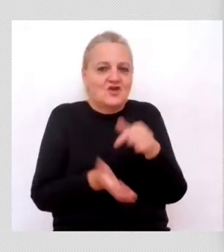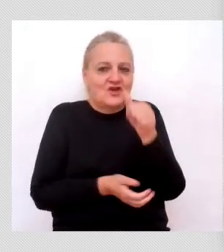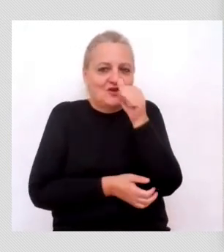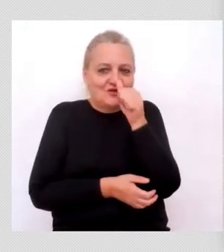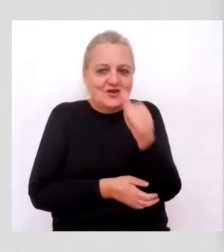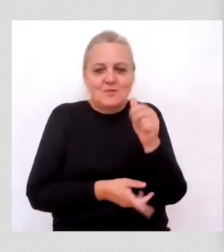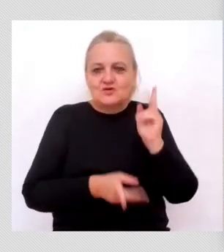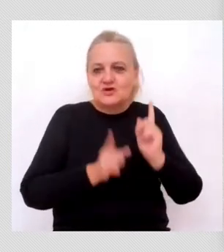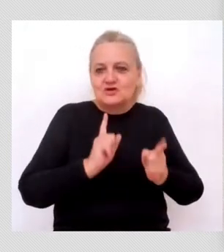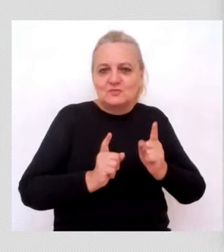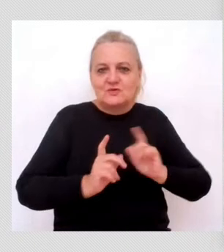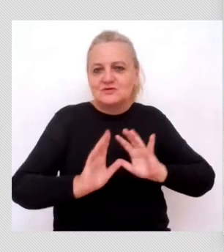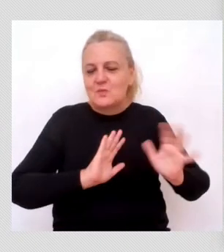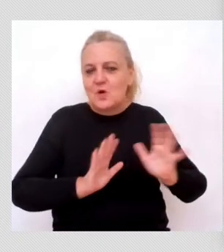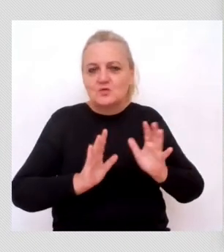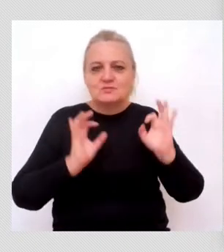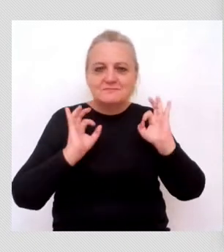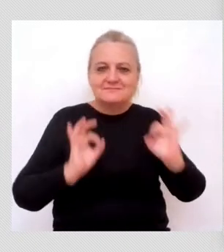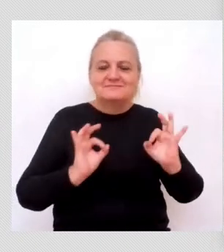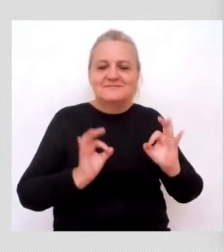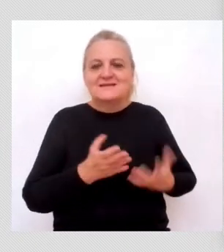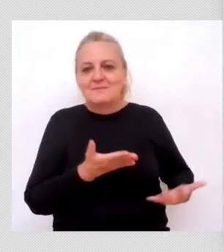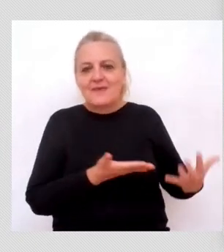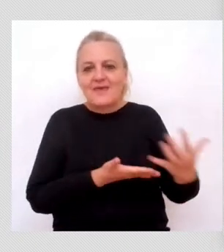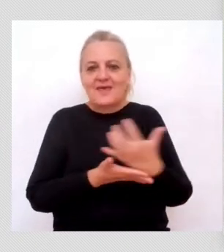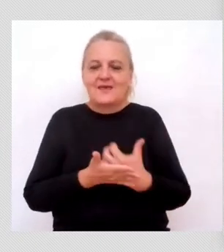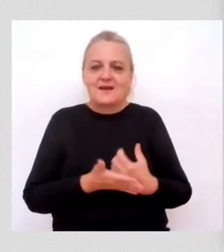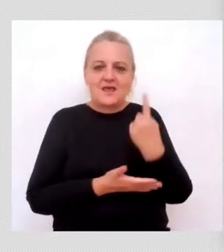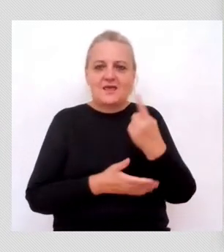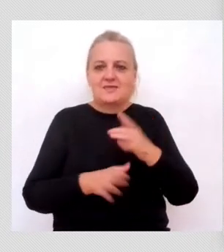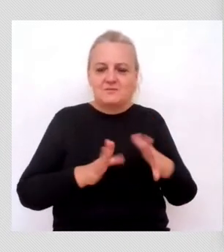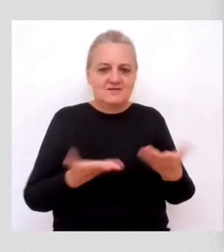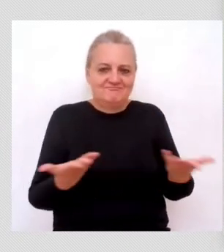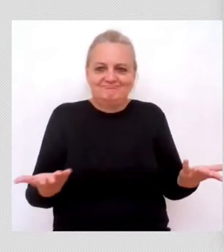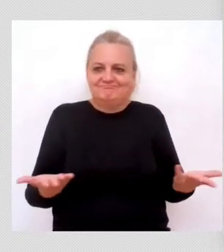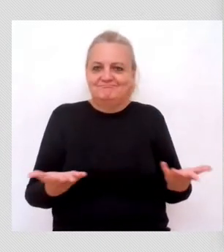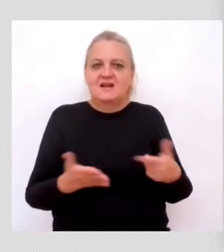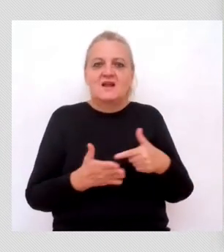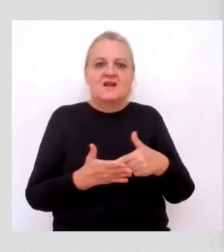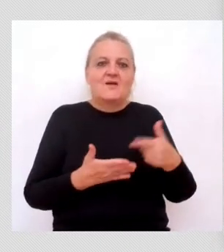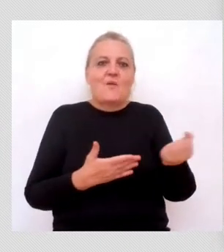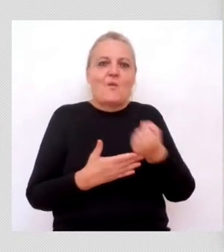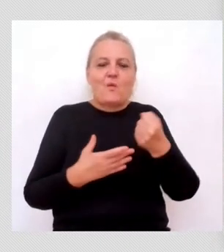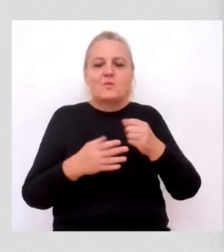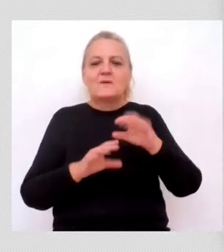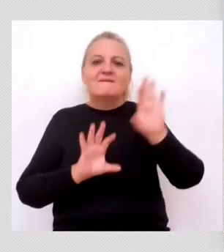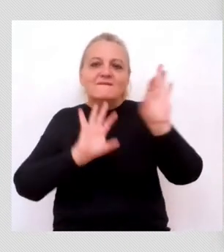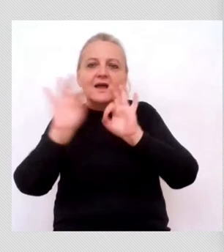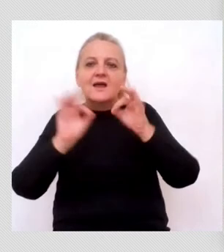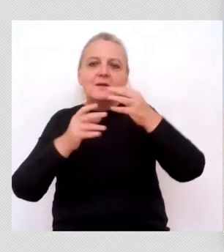szybki, sprawny sposób zebrać w jednym miejscu, nie da się ich wyporządkować, pofiltrować.